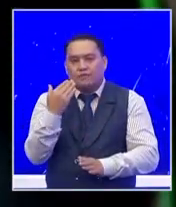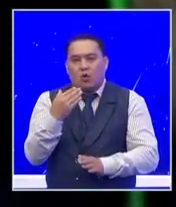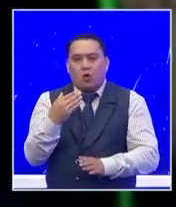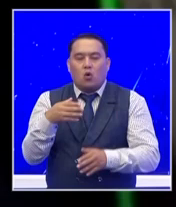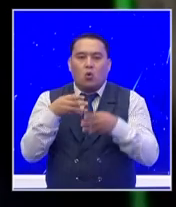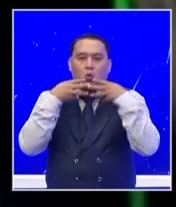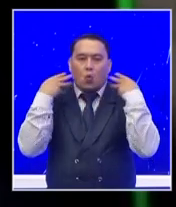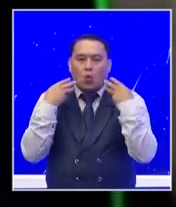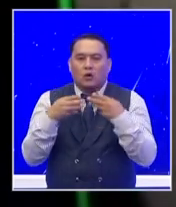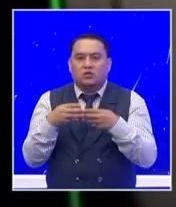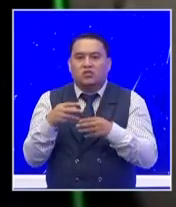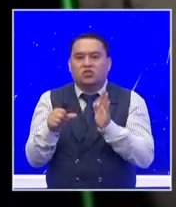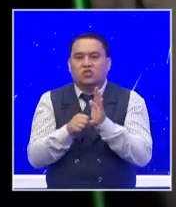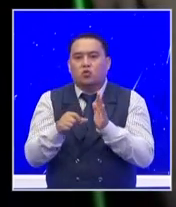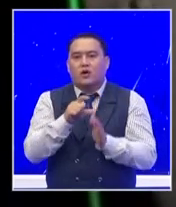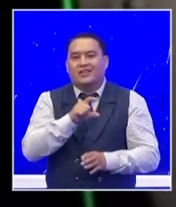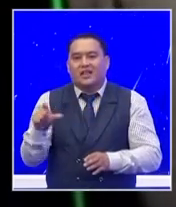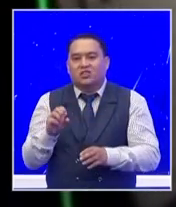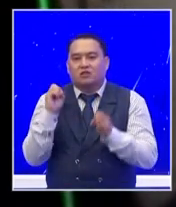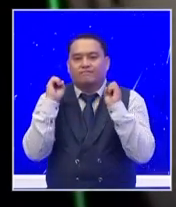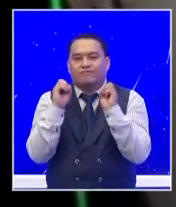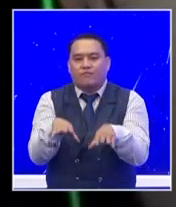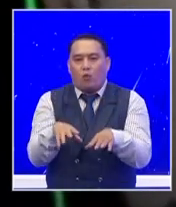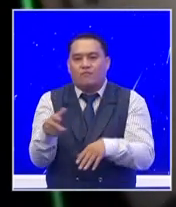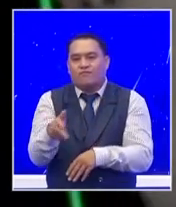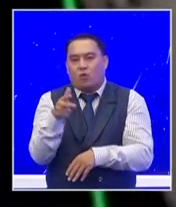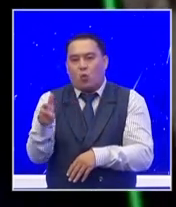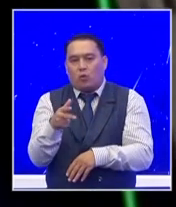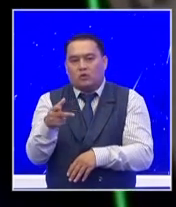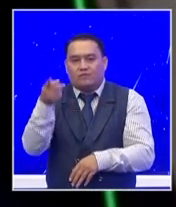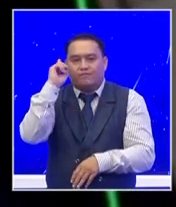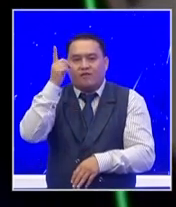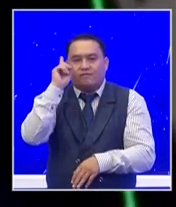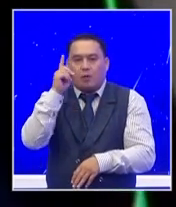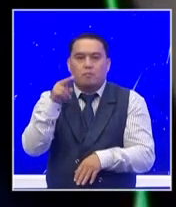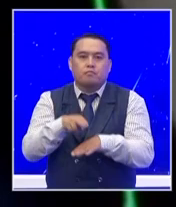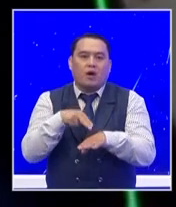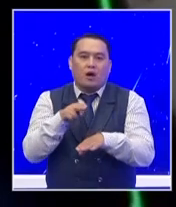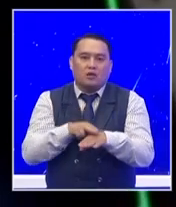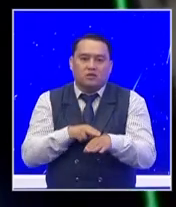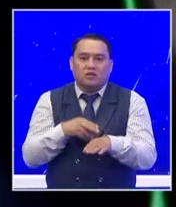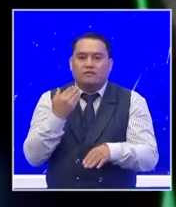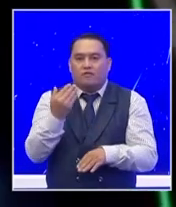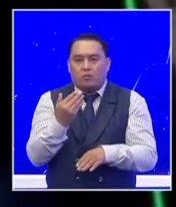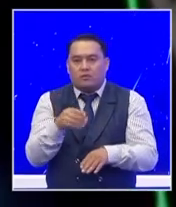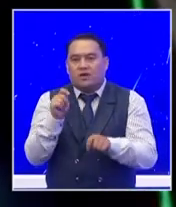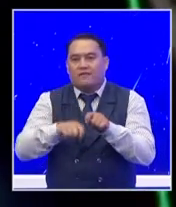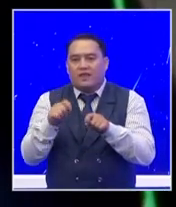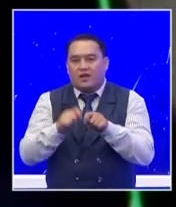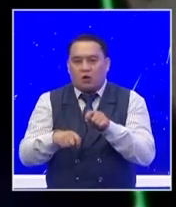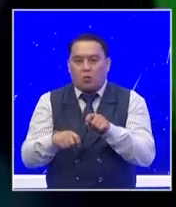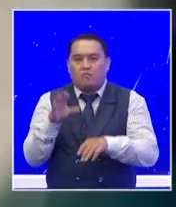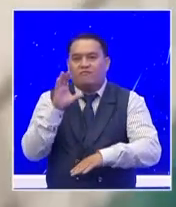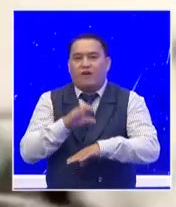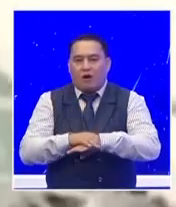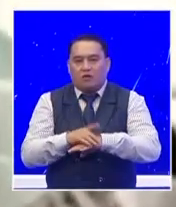сбросил котенка с 6-го этажа в подъезде. Видео опубликовал один из пабликов в Инстаграме. Полицейские уже провели проверку по